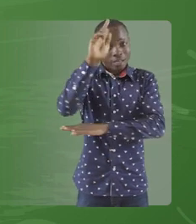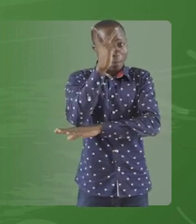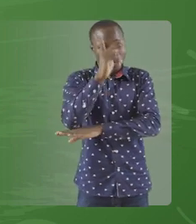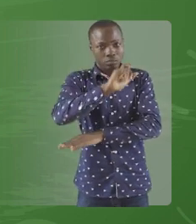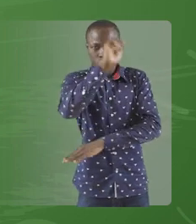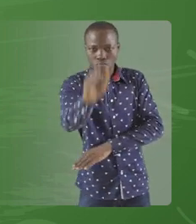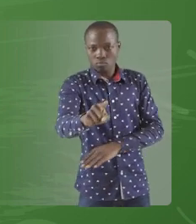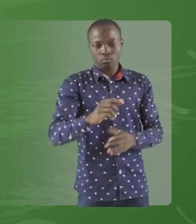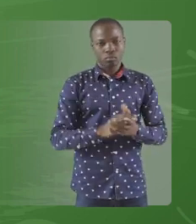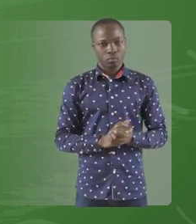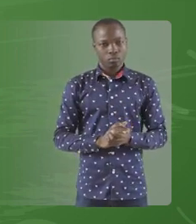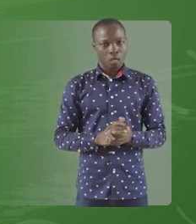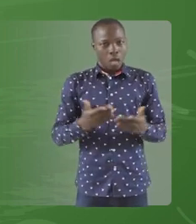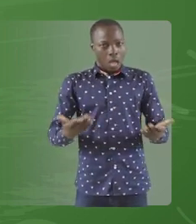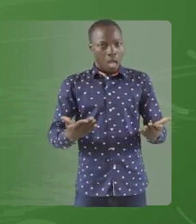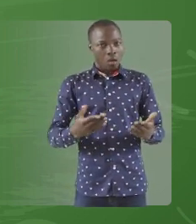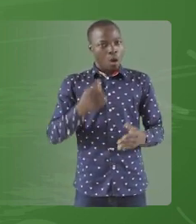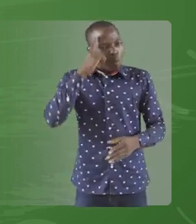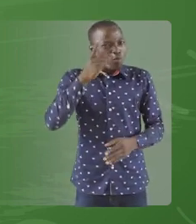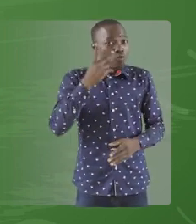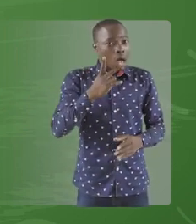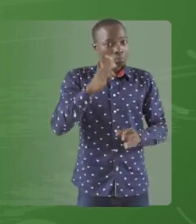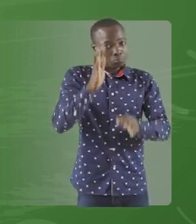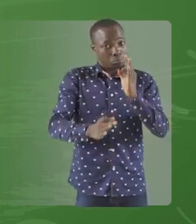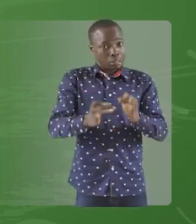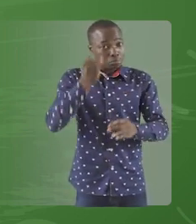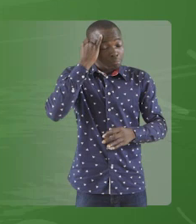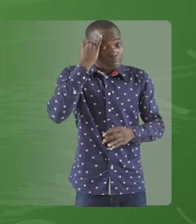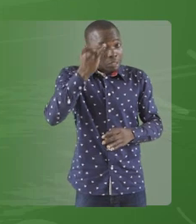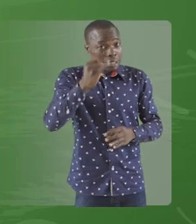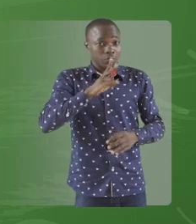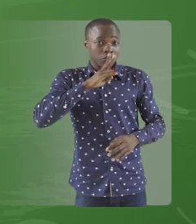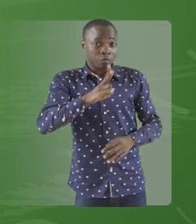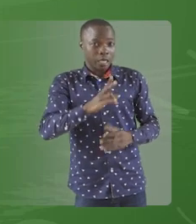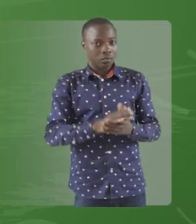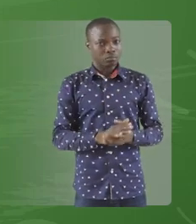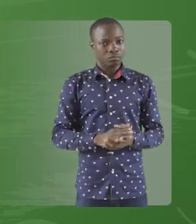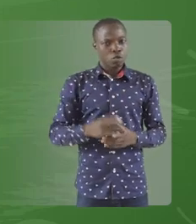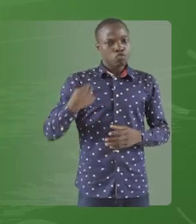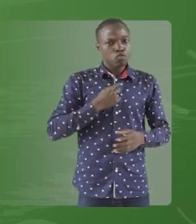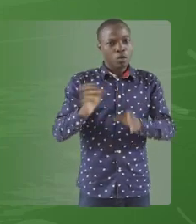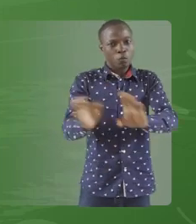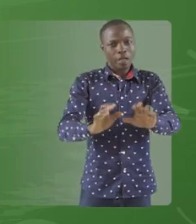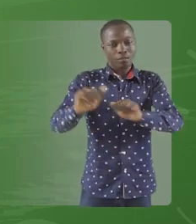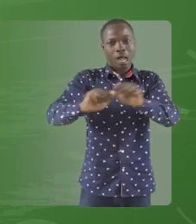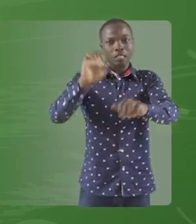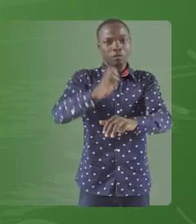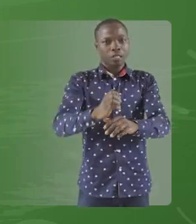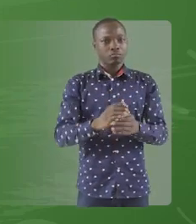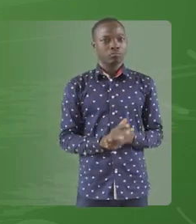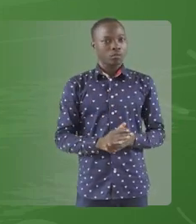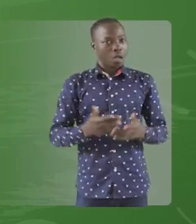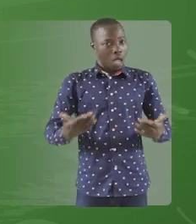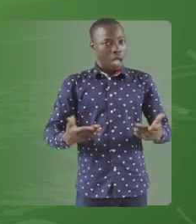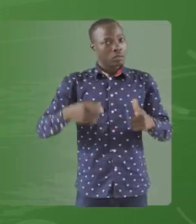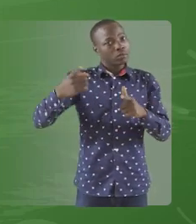plantes? Pour vérifier cette hypothèse, nous allons mener quelle activité? Alors, nous pouvons